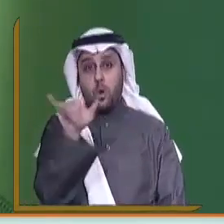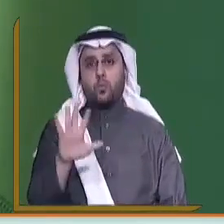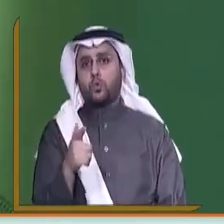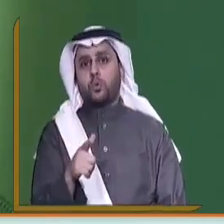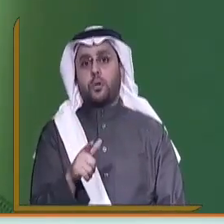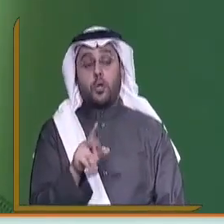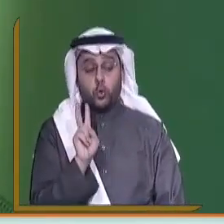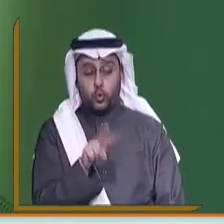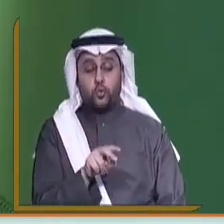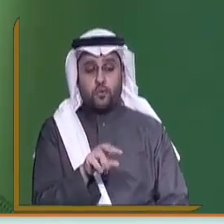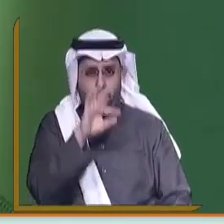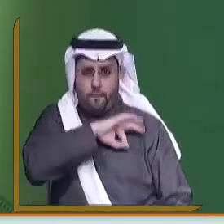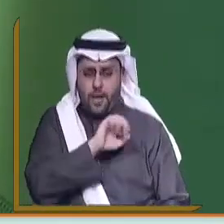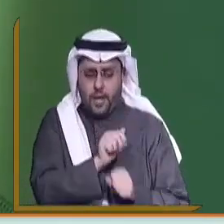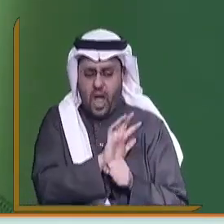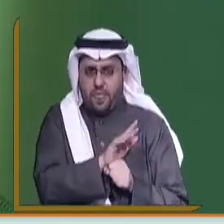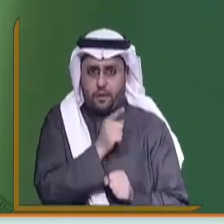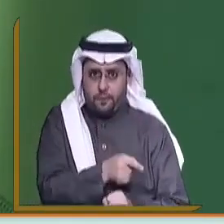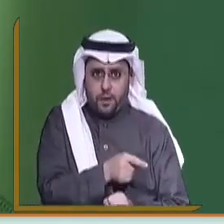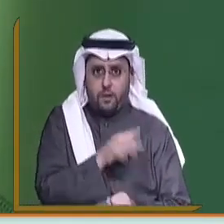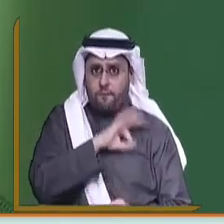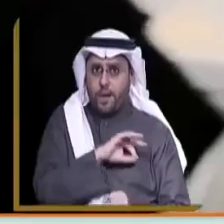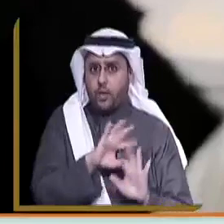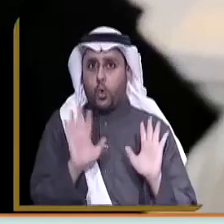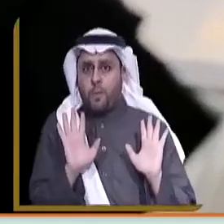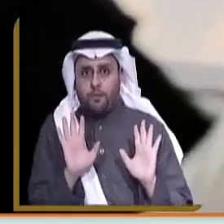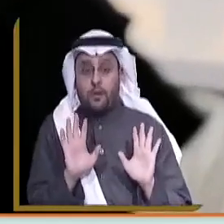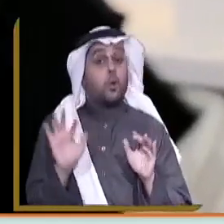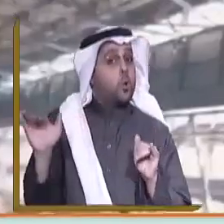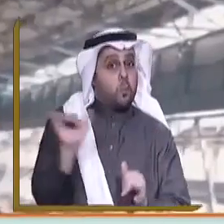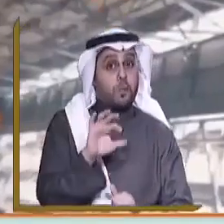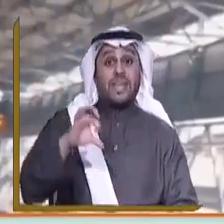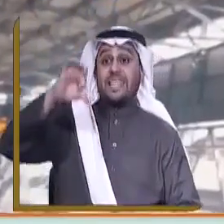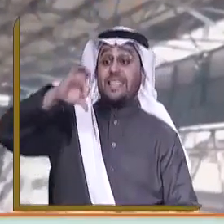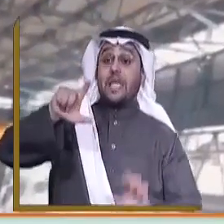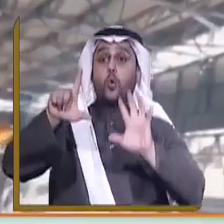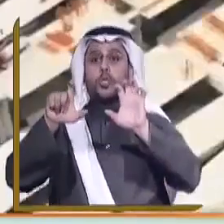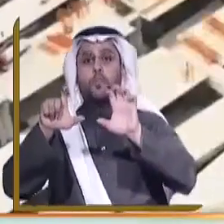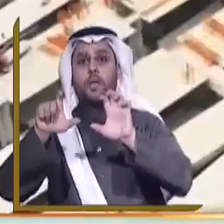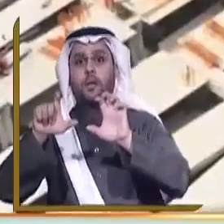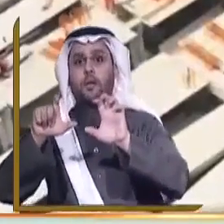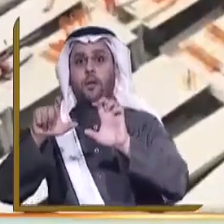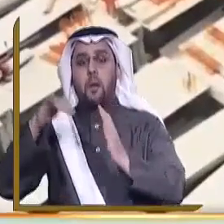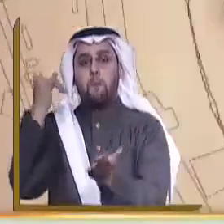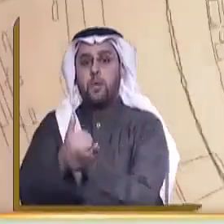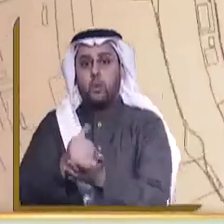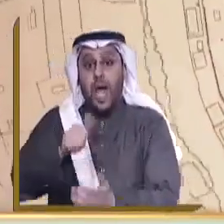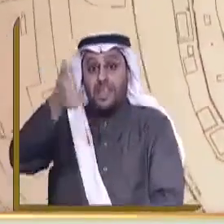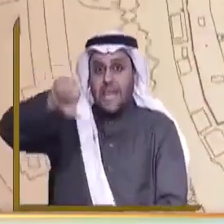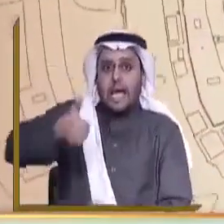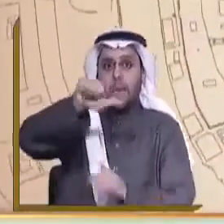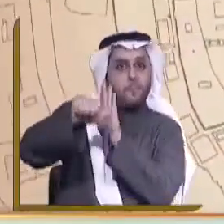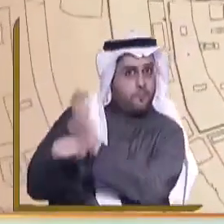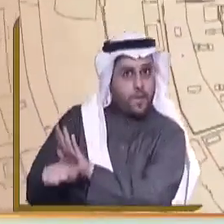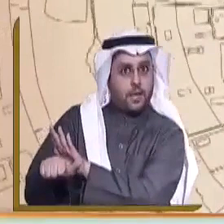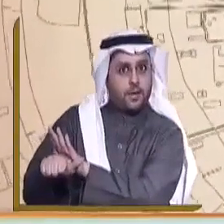قياس الاثر ونقيسه بمؤشرات اداء البرنامج لدينا 79 مؤشر جزء منها دولي وبعض